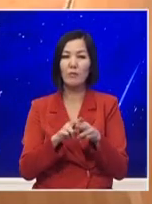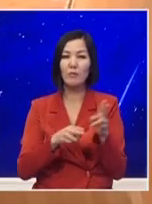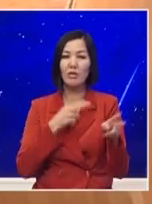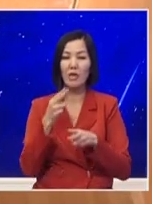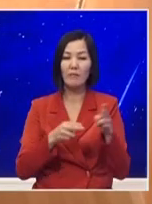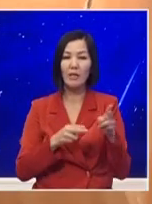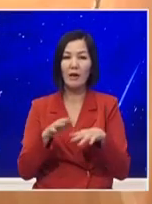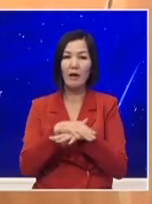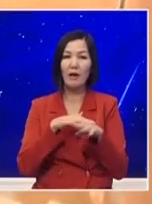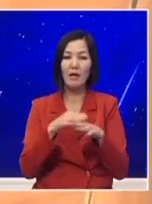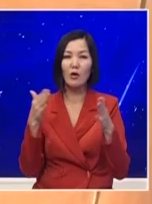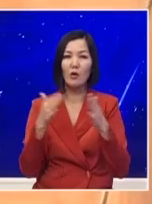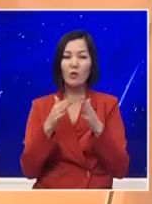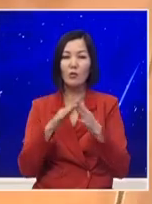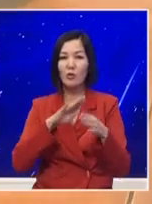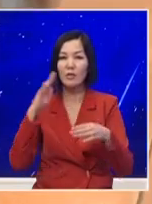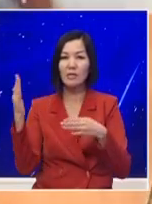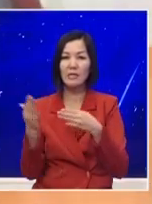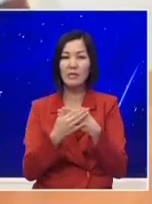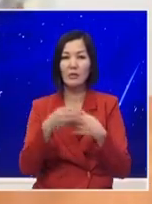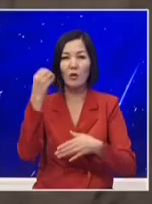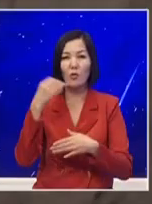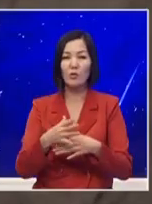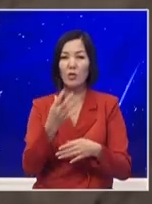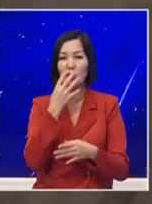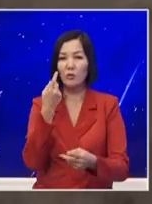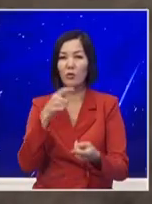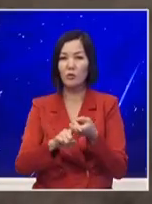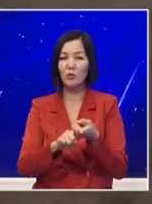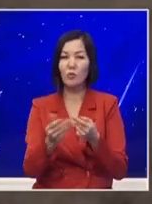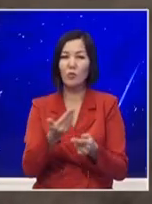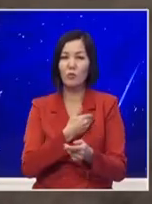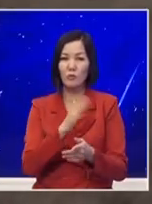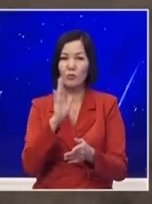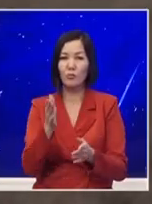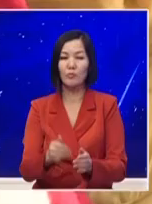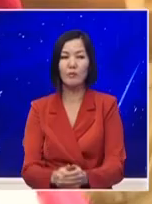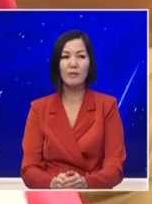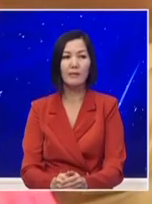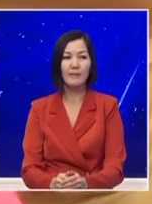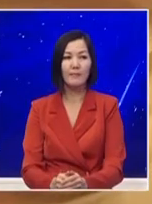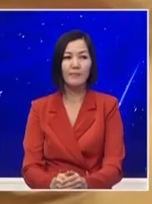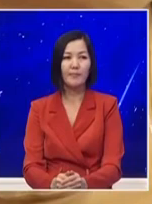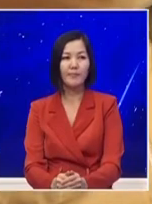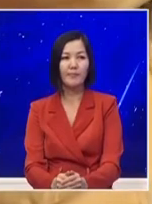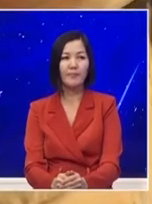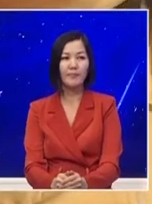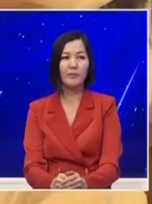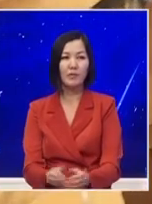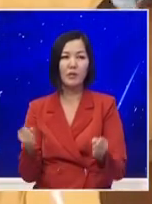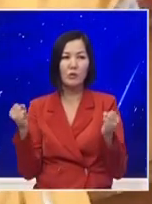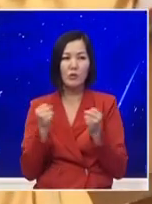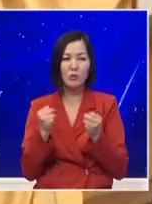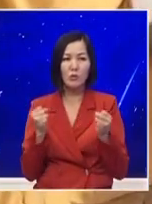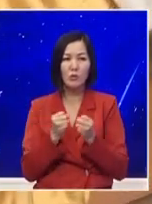шағымданған халық үй сыртын қаптап, орталықтандырылған жылыту жүйесіне қосып беруді сұрайды. Мұз мені көгеріп отыр.